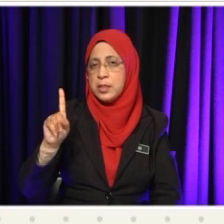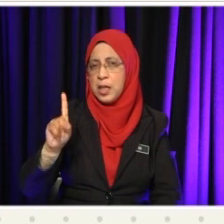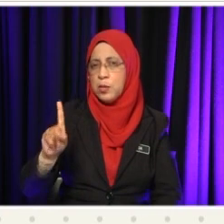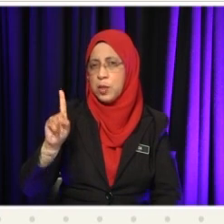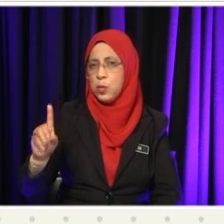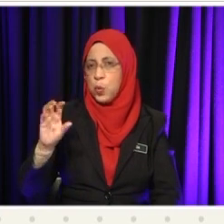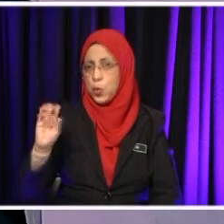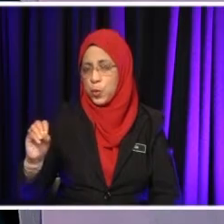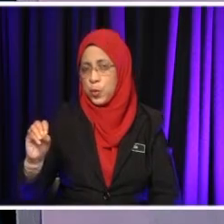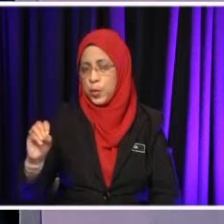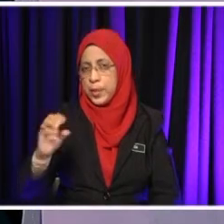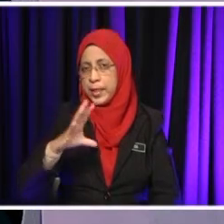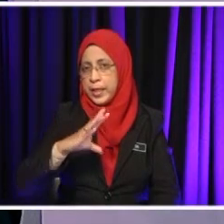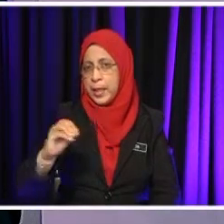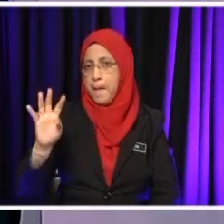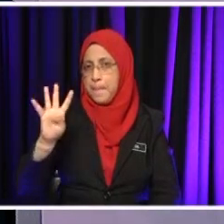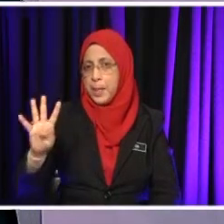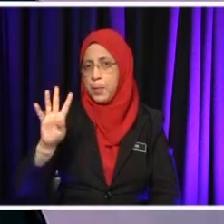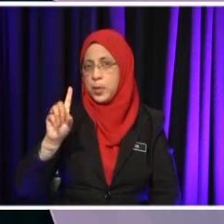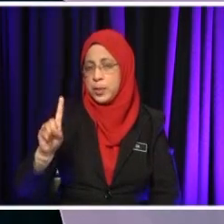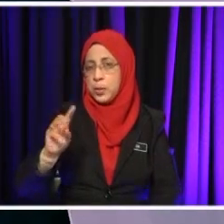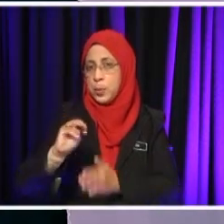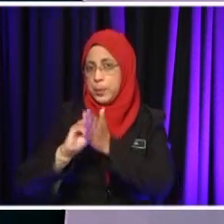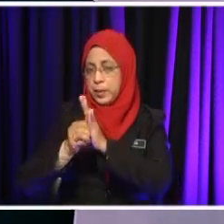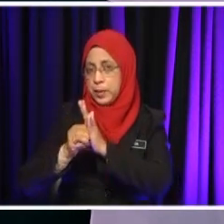dan 41 menit 22.53